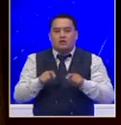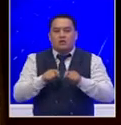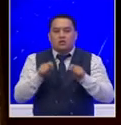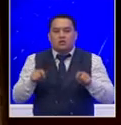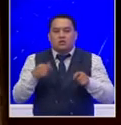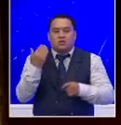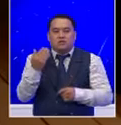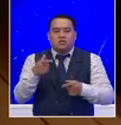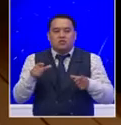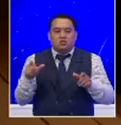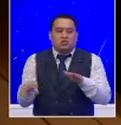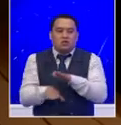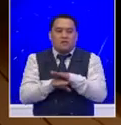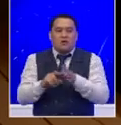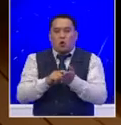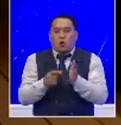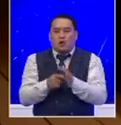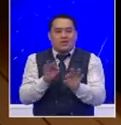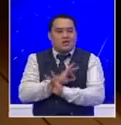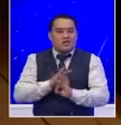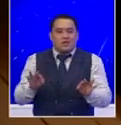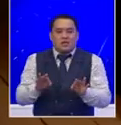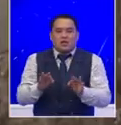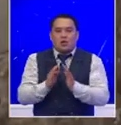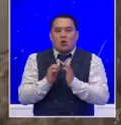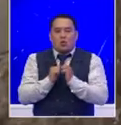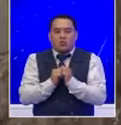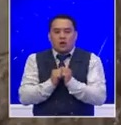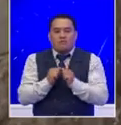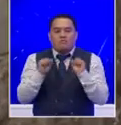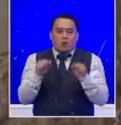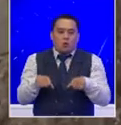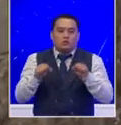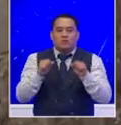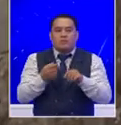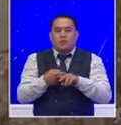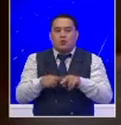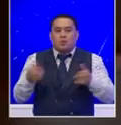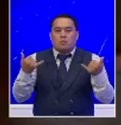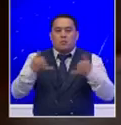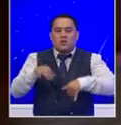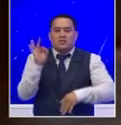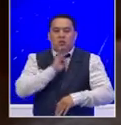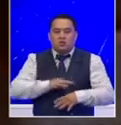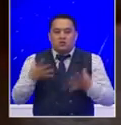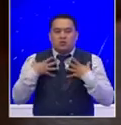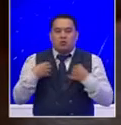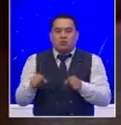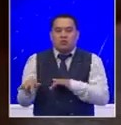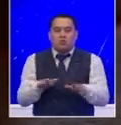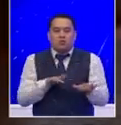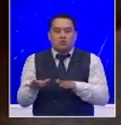человека. Подземные камеры, считает Виктория, идеальны для медитации, а деревянный саркофаг, заполненный кварцевым песком, используется для оздоровительных